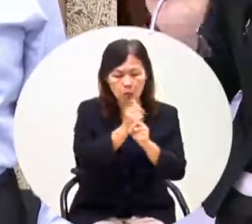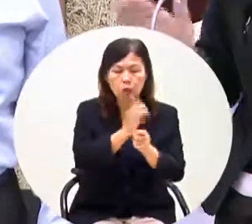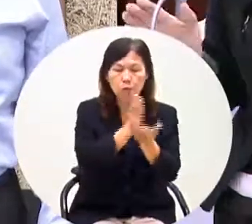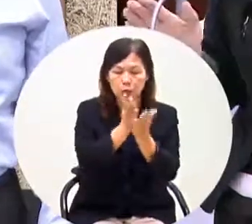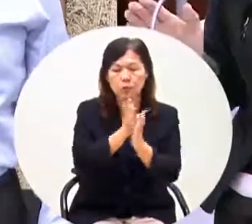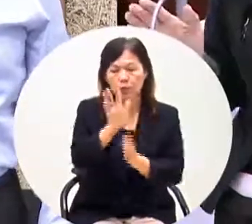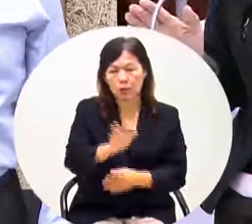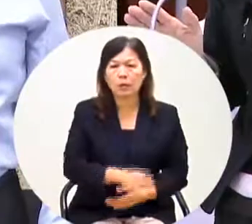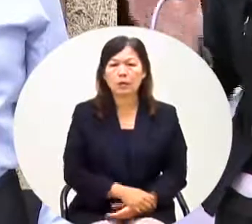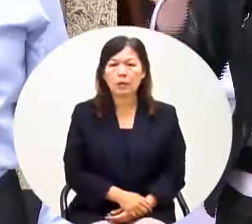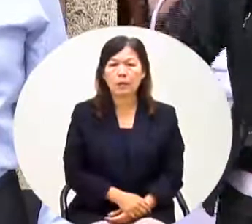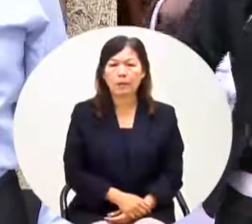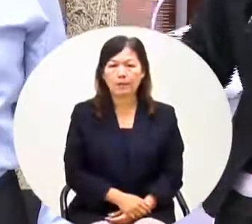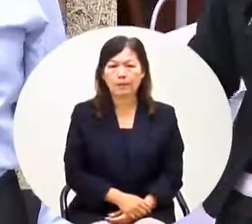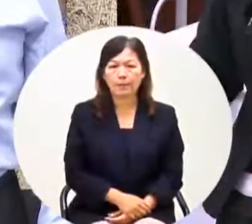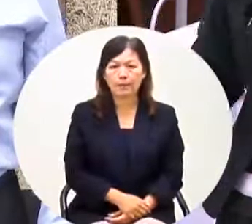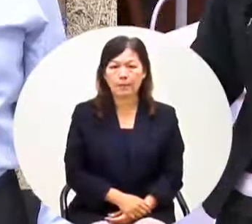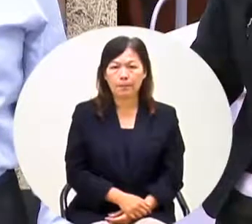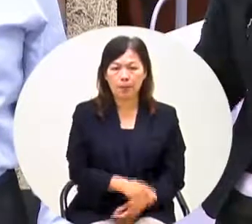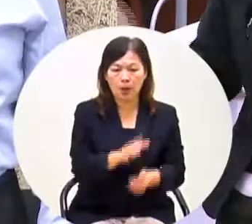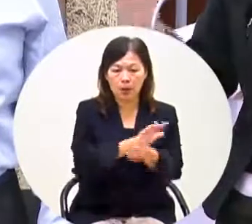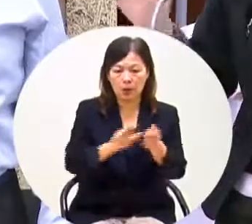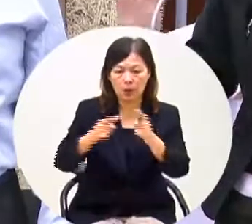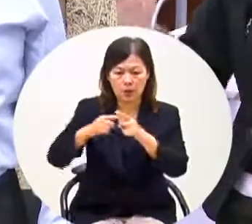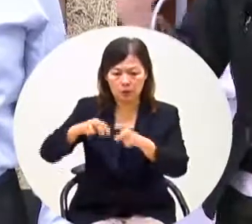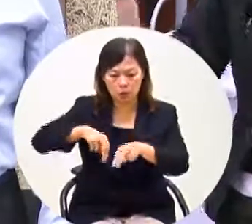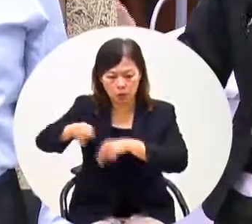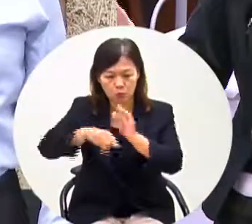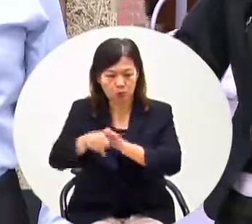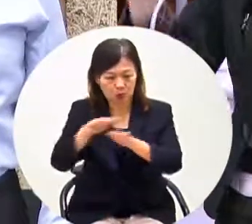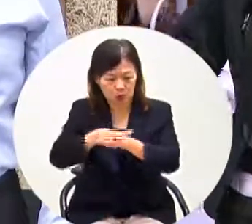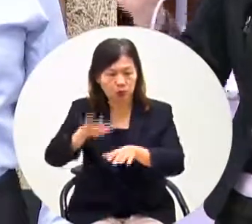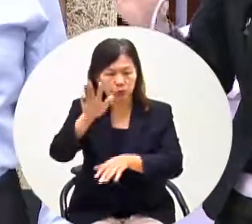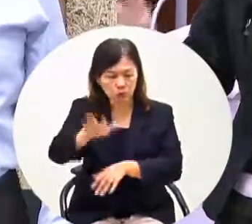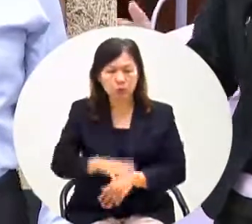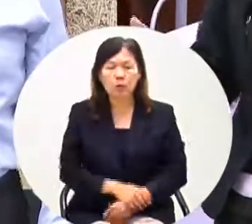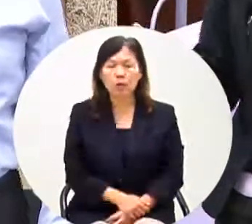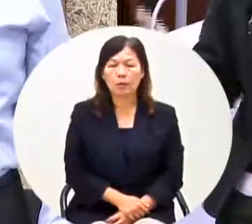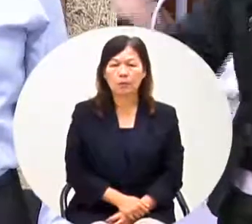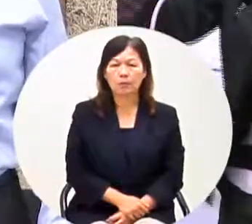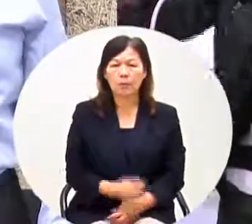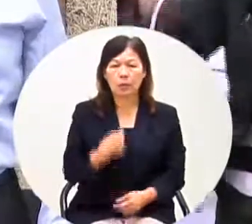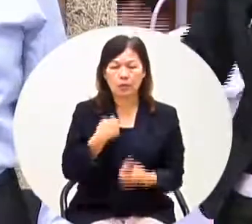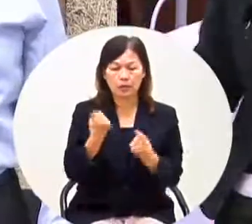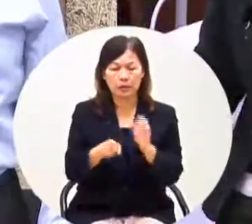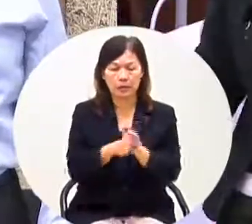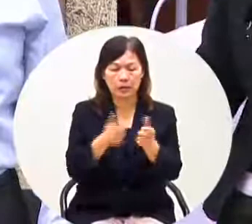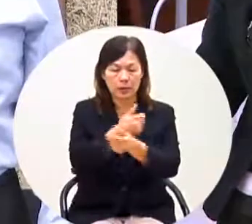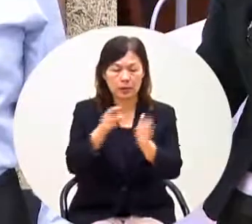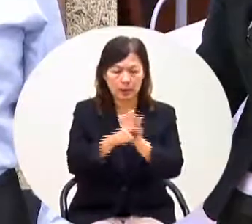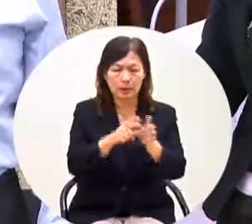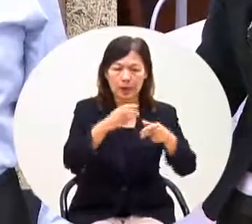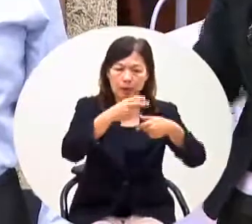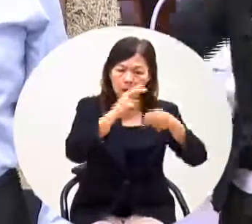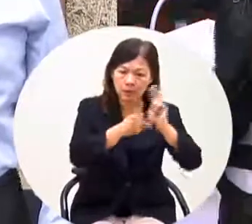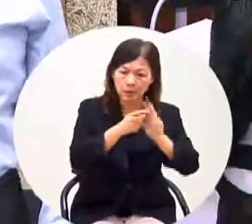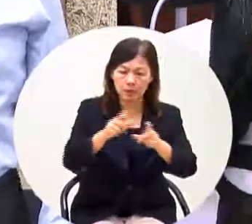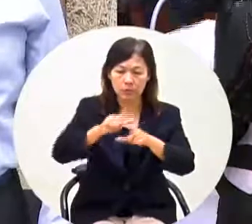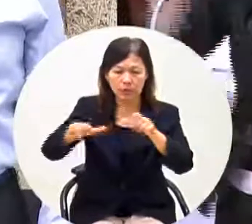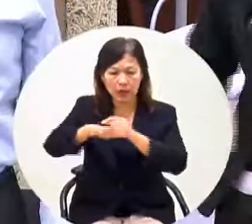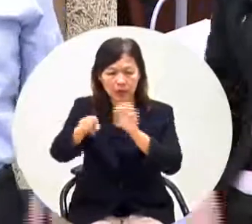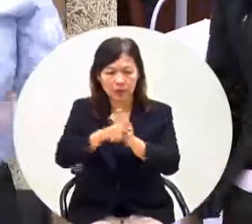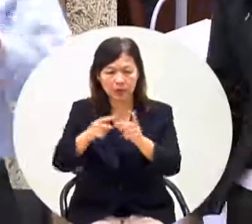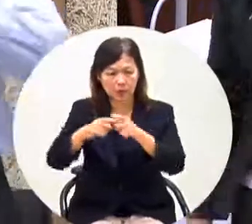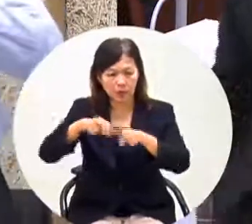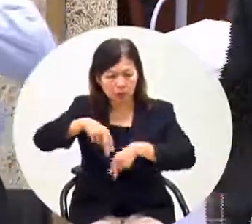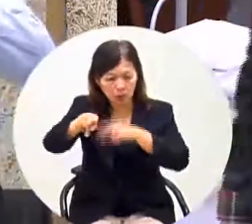多行人的安全性，所以在这个地方也代表我们仁武大社行经的路人来感谢一下我们的赵局长。好，局长